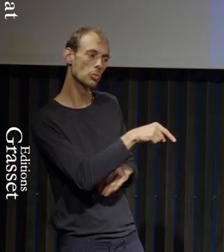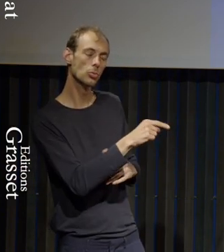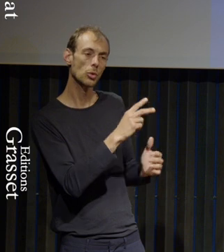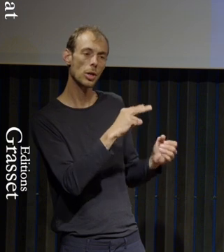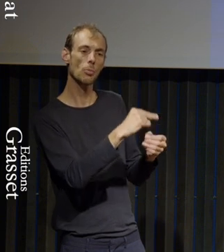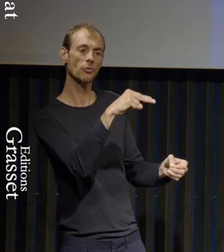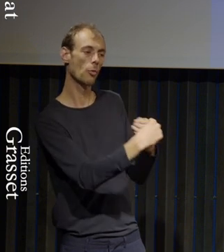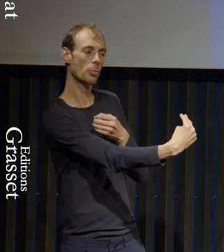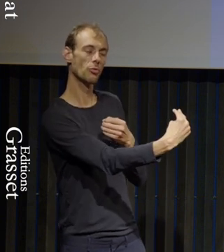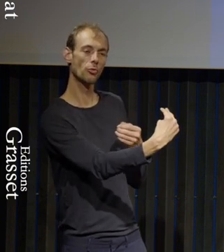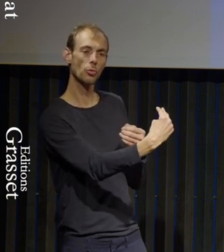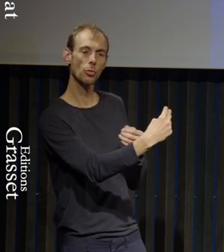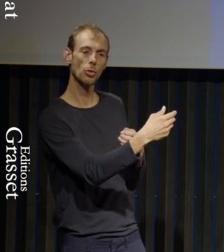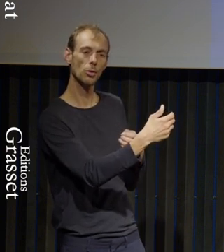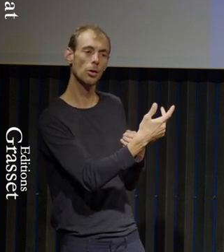différemment